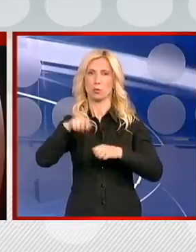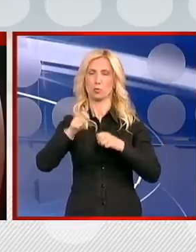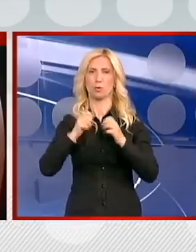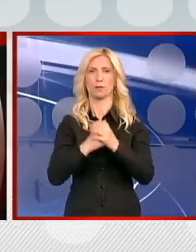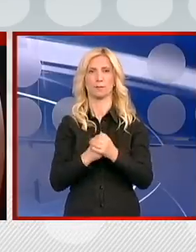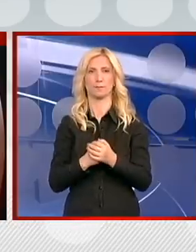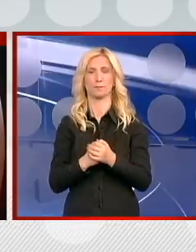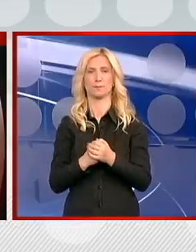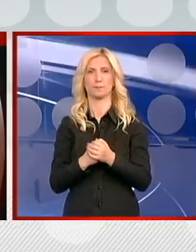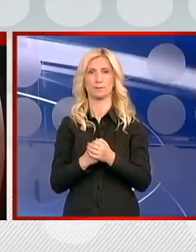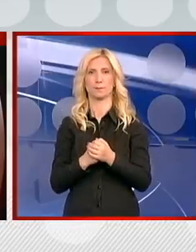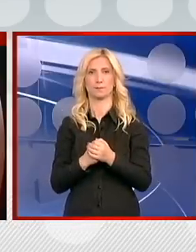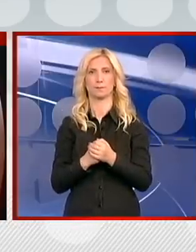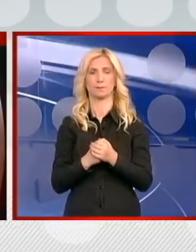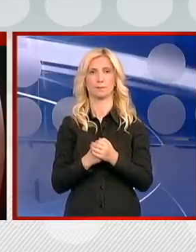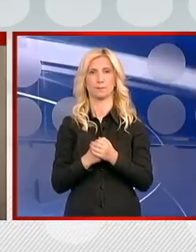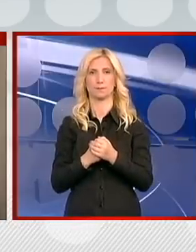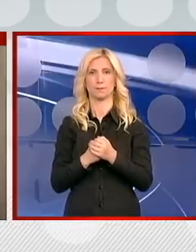suda.